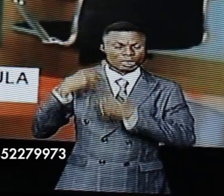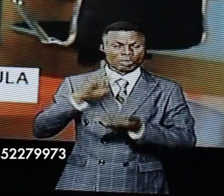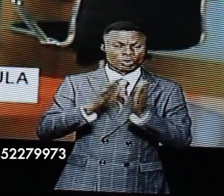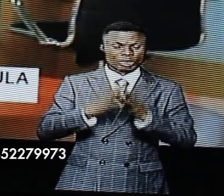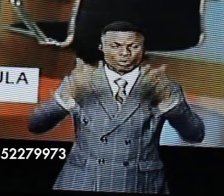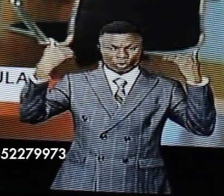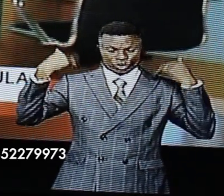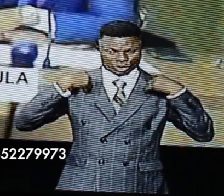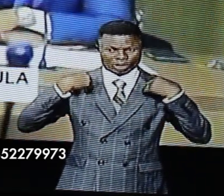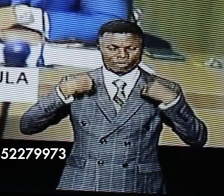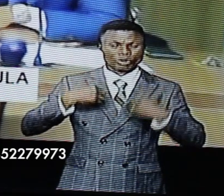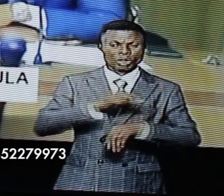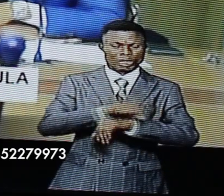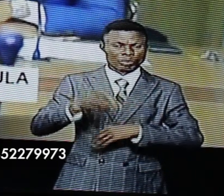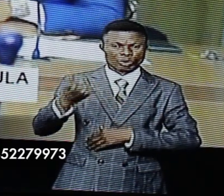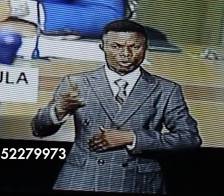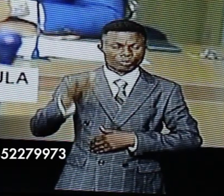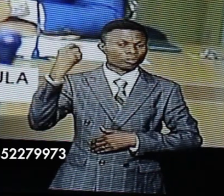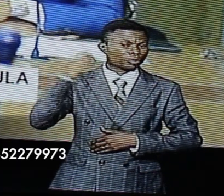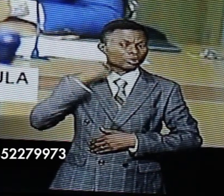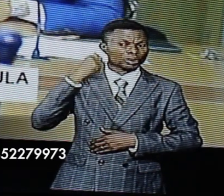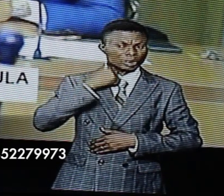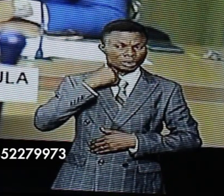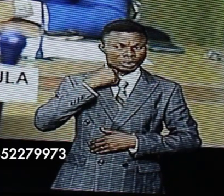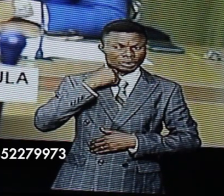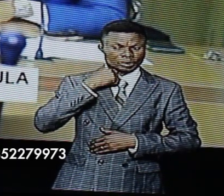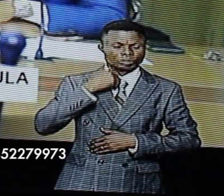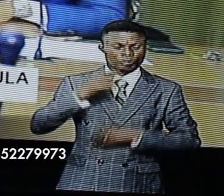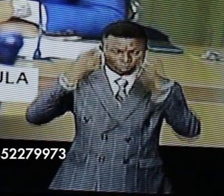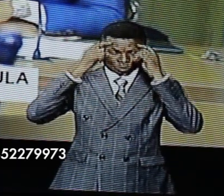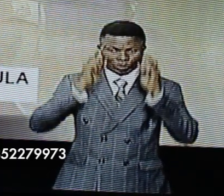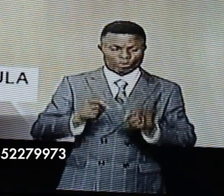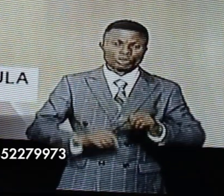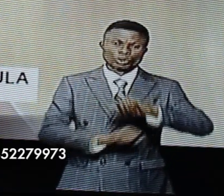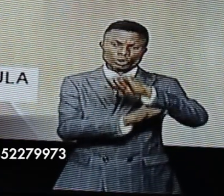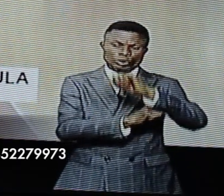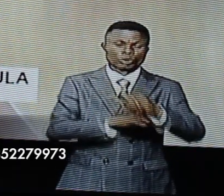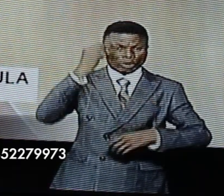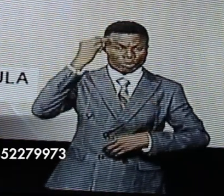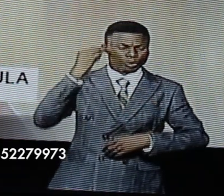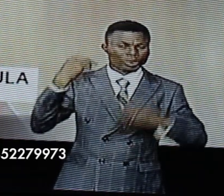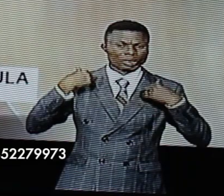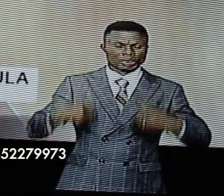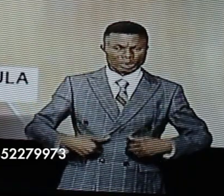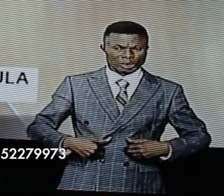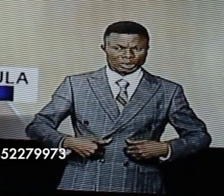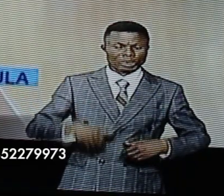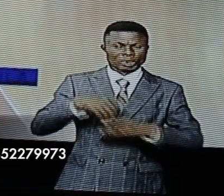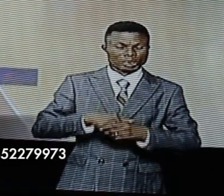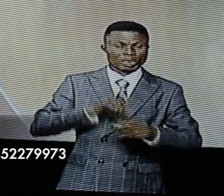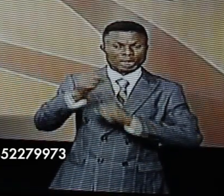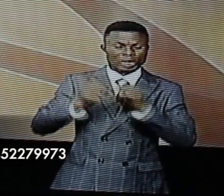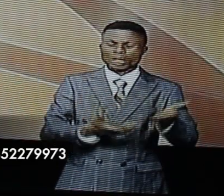avènement à la tête de ses ministères. Le médecin en, de ce fait, pris l'engagement d'accompagner le patron de la santé des Congolais dans ses